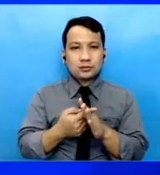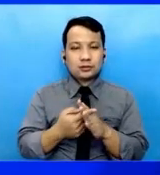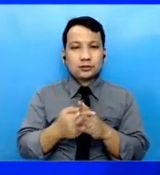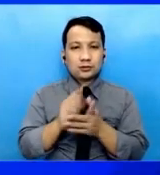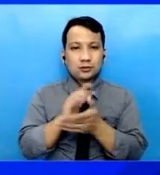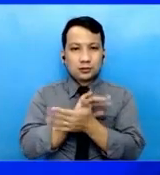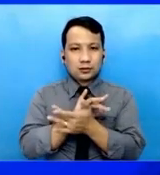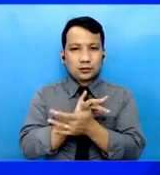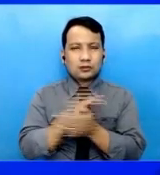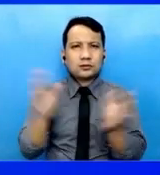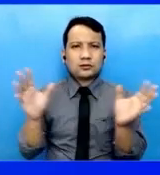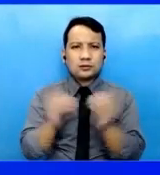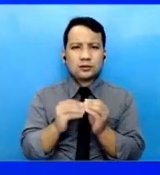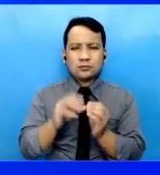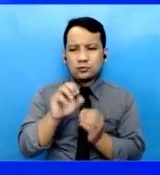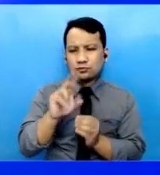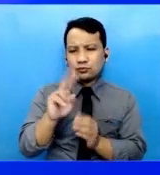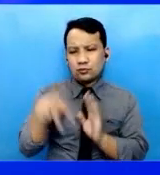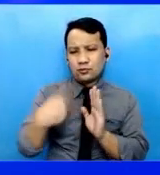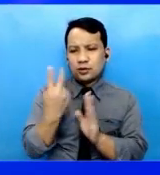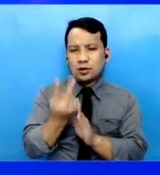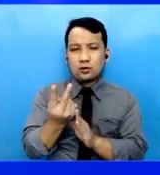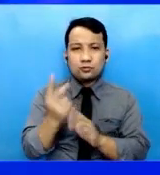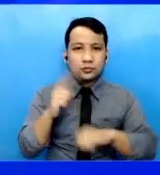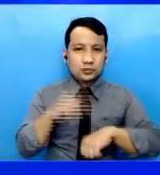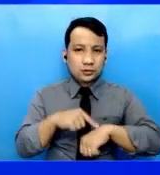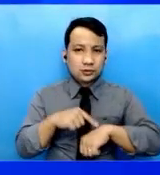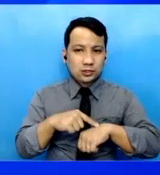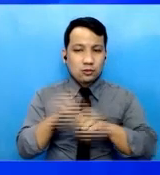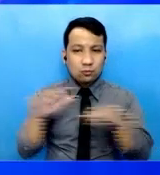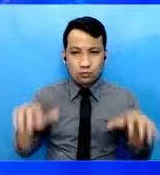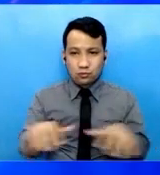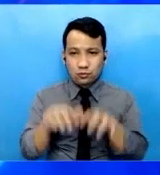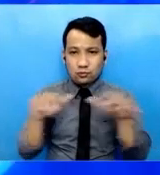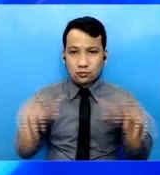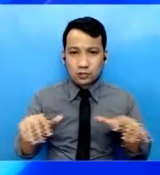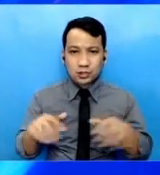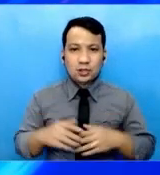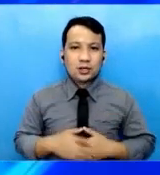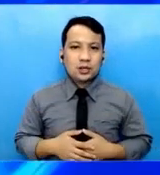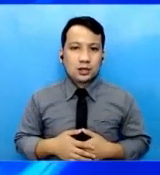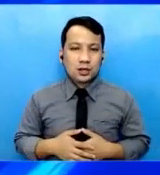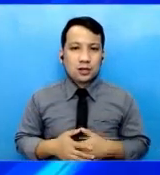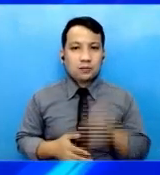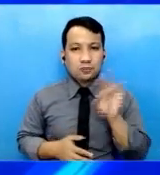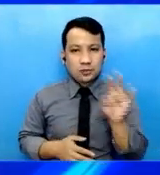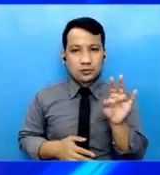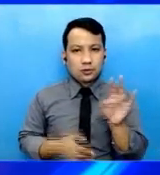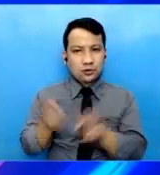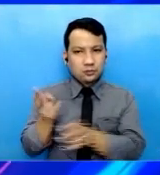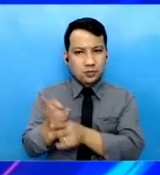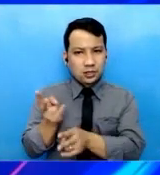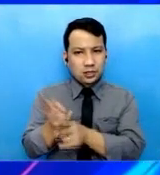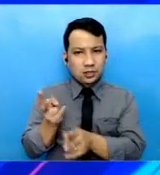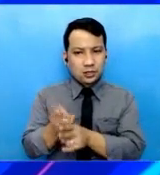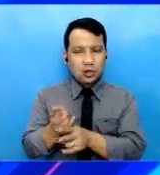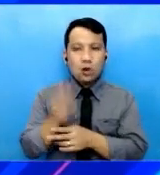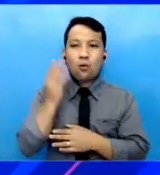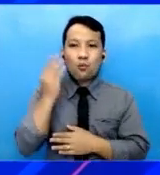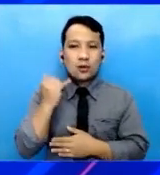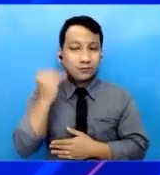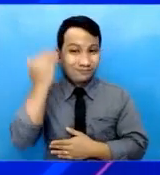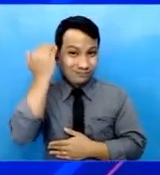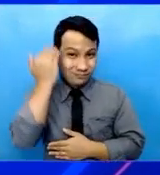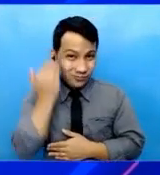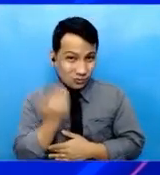raw ng 12 hours ang duty niya. 7 o higit pang COVID patient din ang kanyang inaalagaan dahil kulang na kulang sa staff